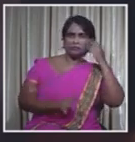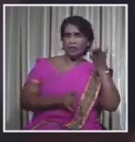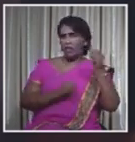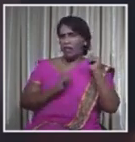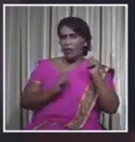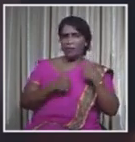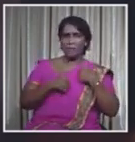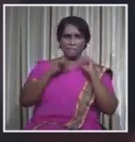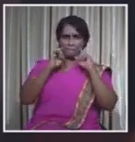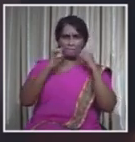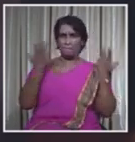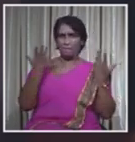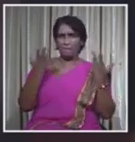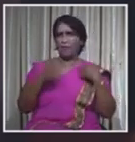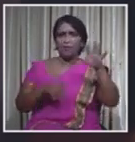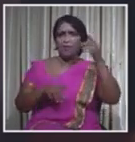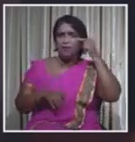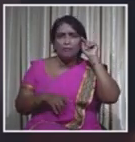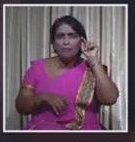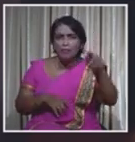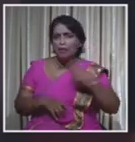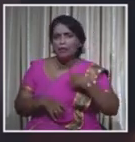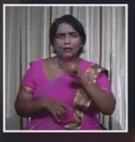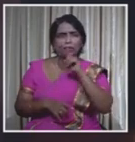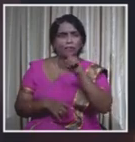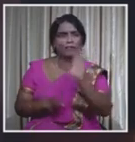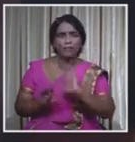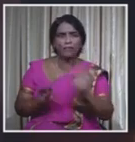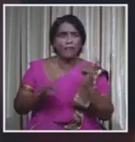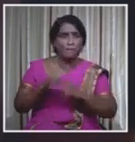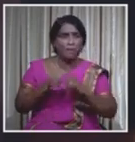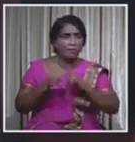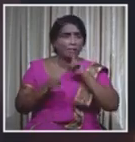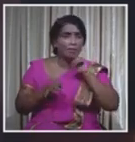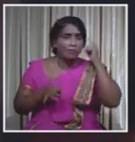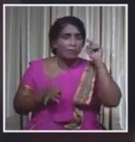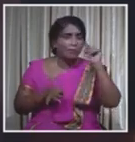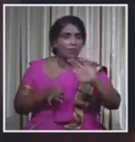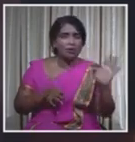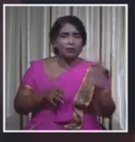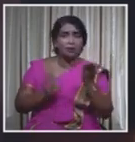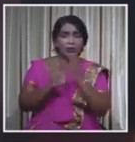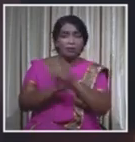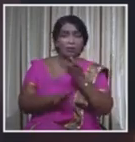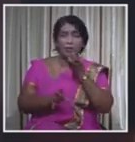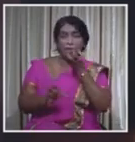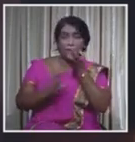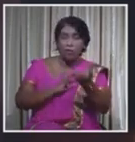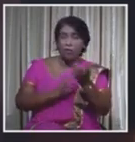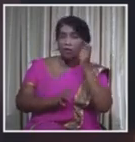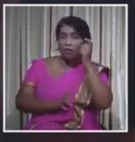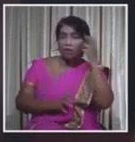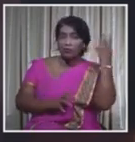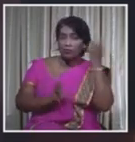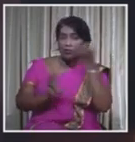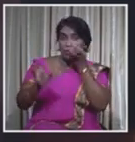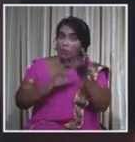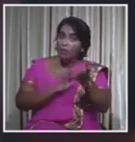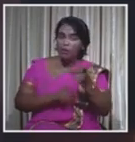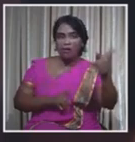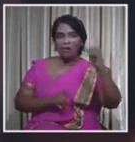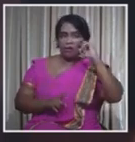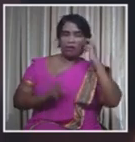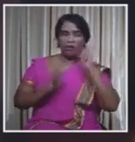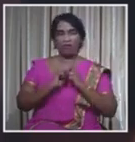දන්නේ නැහැ. මොකද එතුමා සම්බන්ධයෙන් නෙවෙයි මං හිතන්නේ මේ ප්‍රශ්නේ අහලා තියෙන්නේ. ඔන්න පාස්කුවේරිදා ප්‍රහාරය සම්බන්ධයෙන් ඇහුවා නම් එතුමා කලබල වුණා